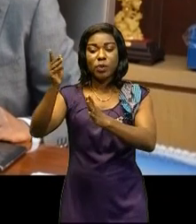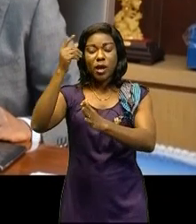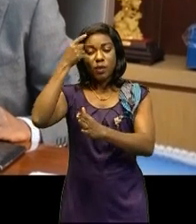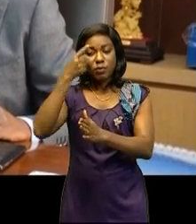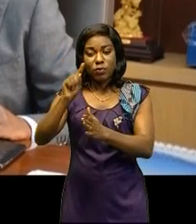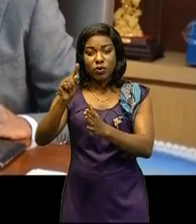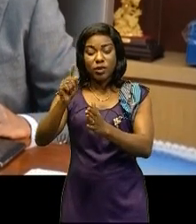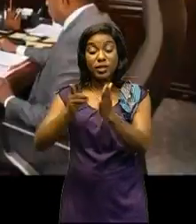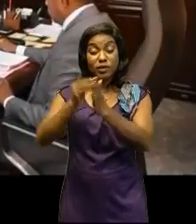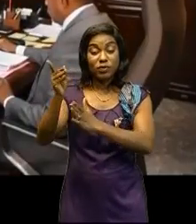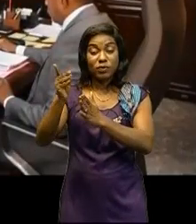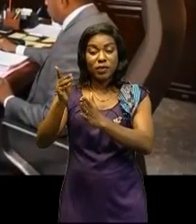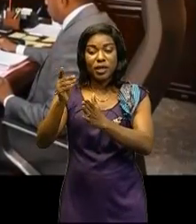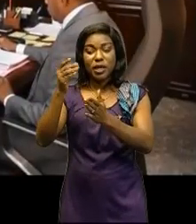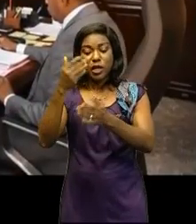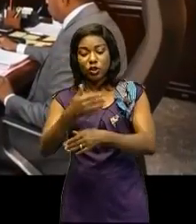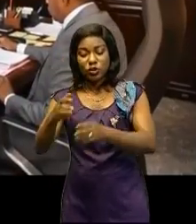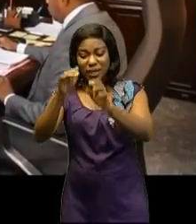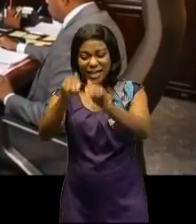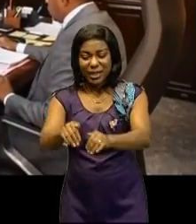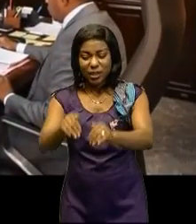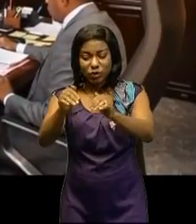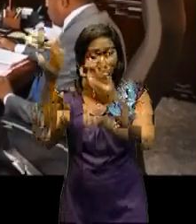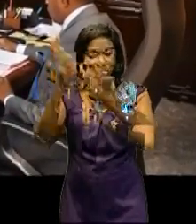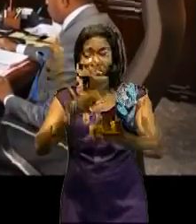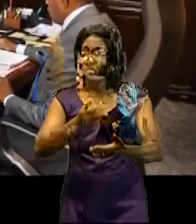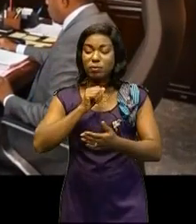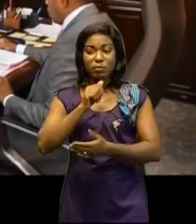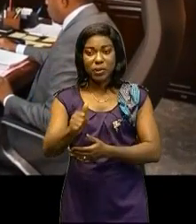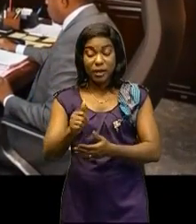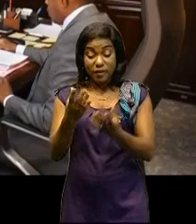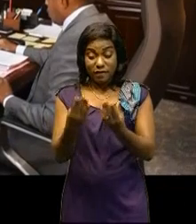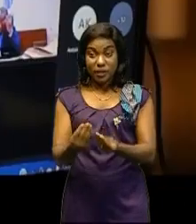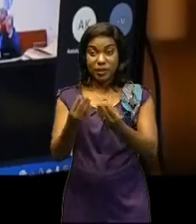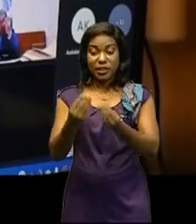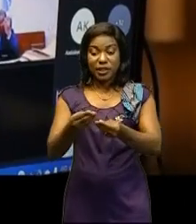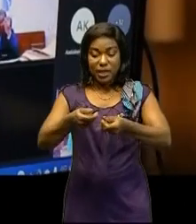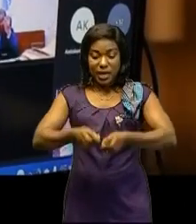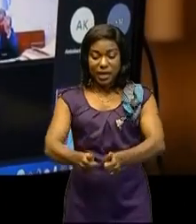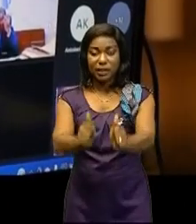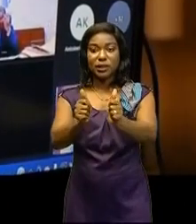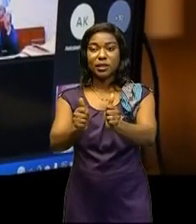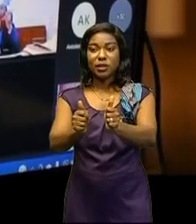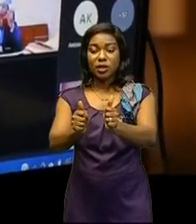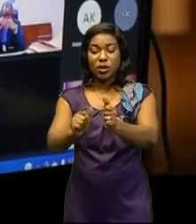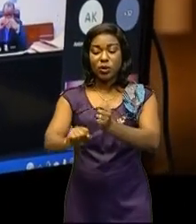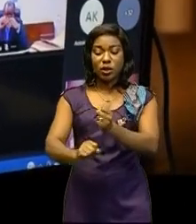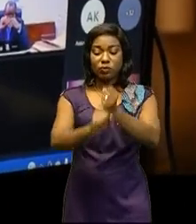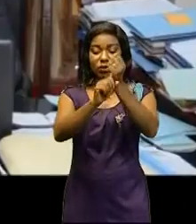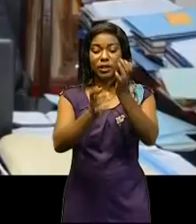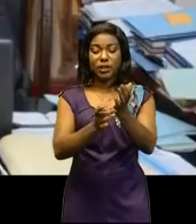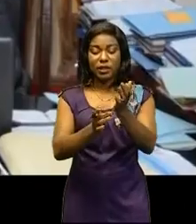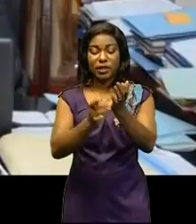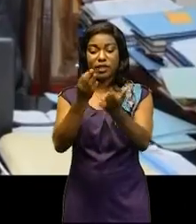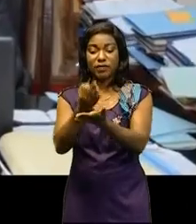et développer les filières agricoles d'exportation, faciliter l'accès aux appuis techniques et financiers en